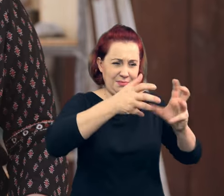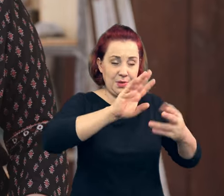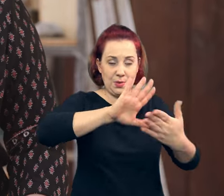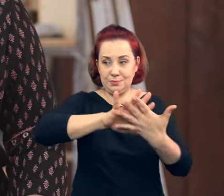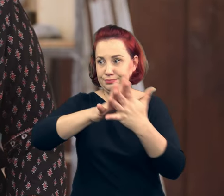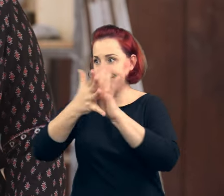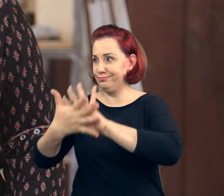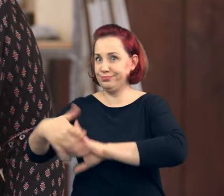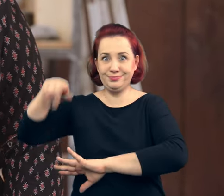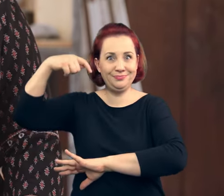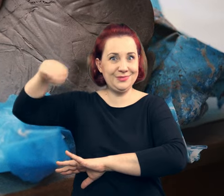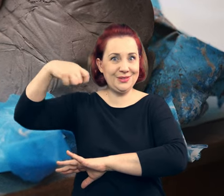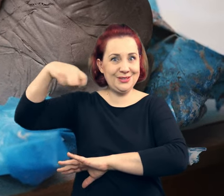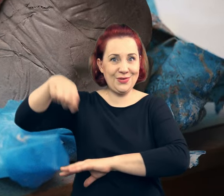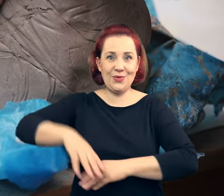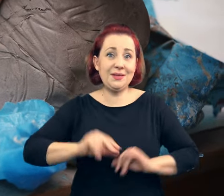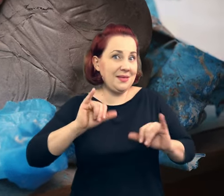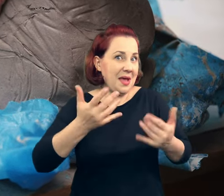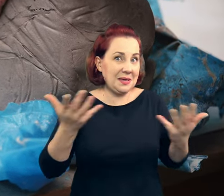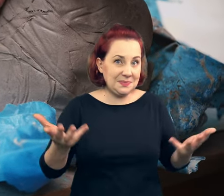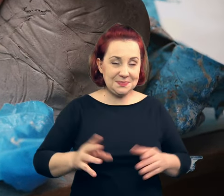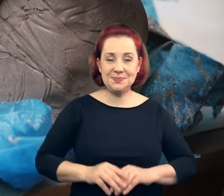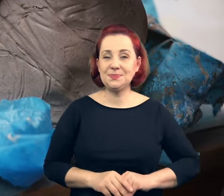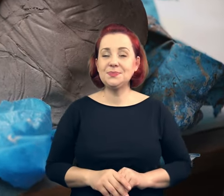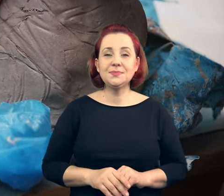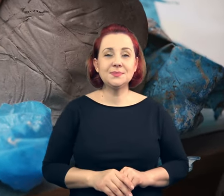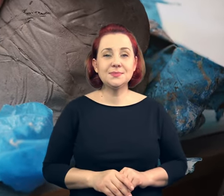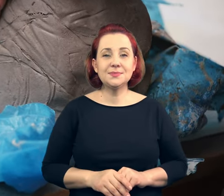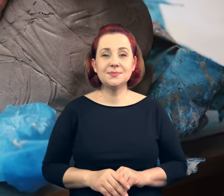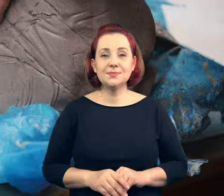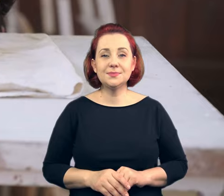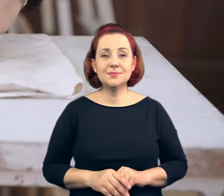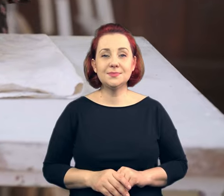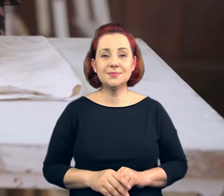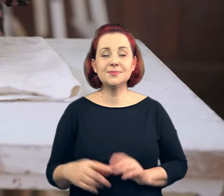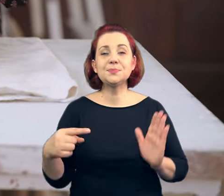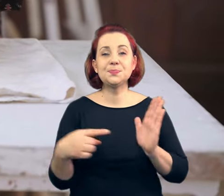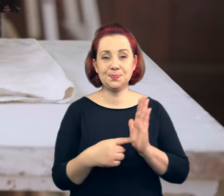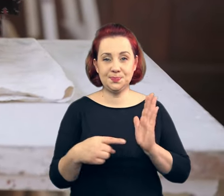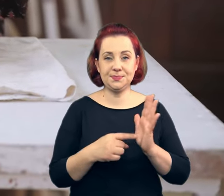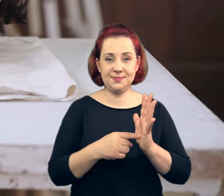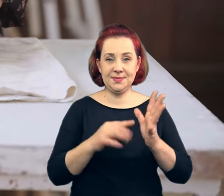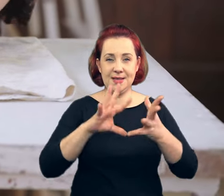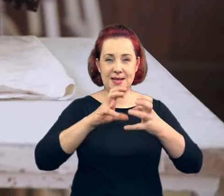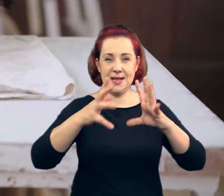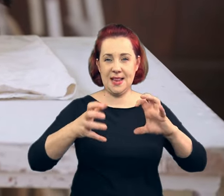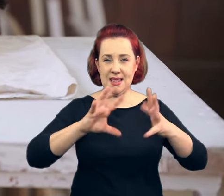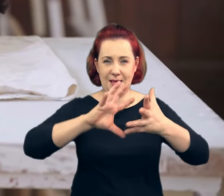zostało to stworzone. Mamy tutaj glinę. Glina jest plastyczna.